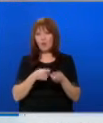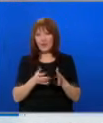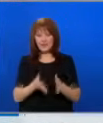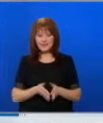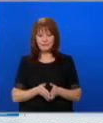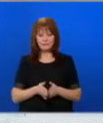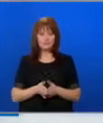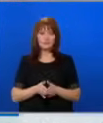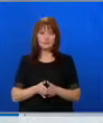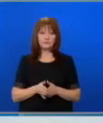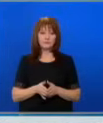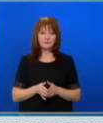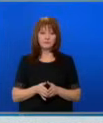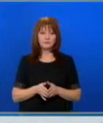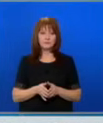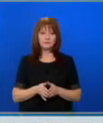Еляна Димитрова.